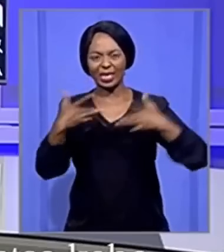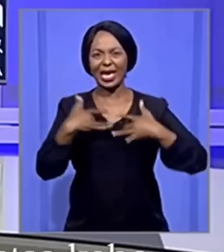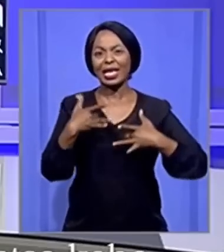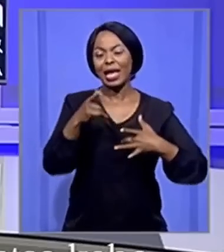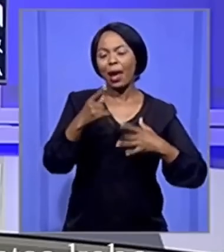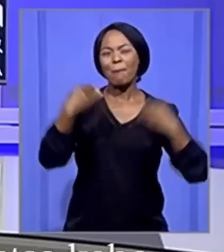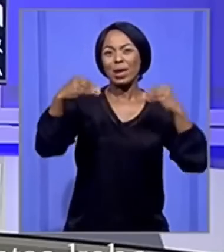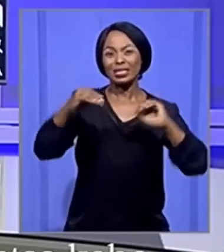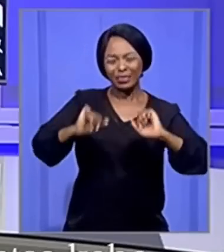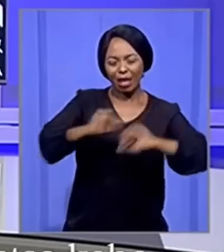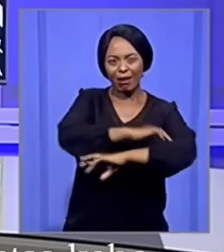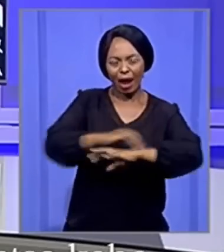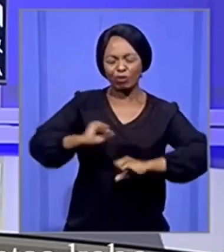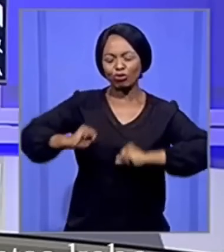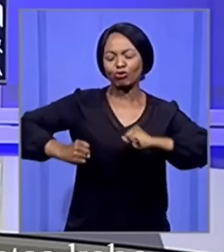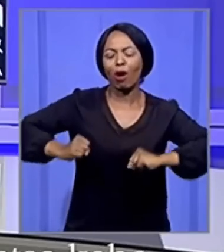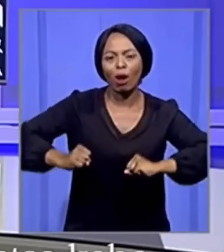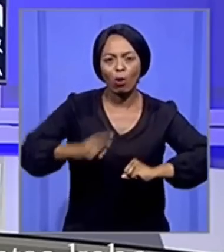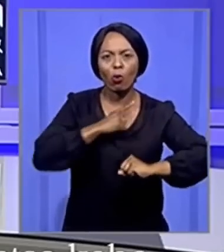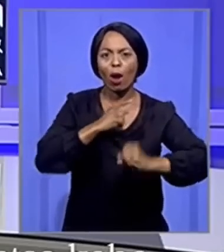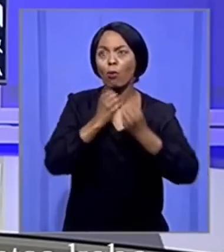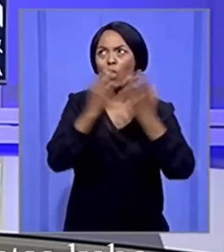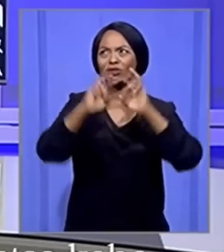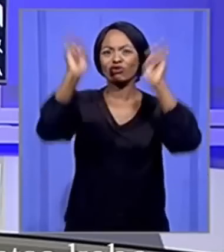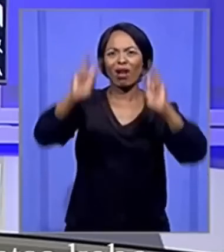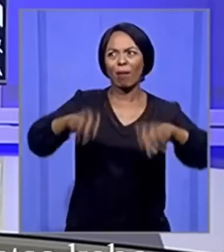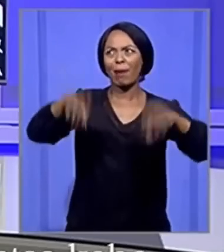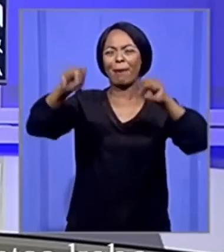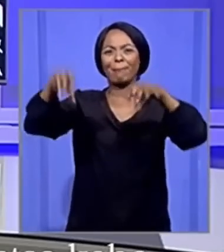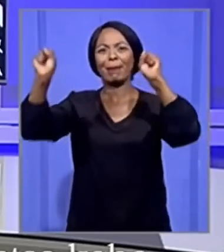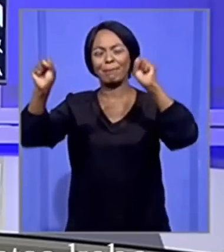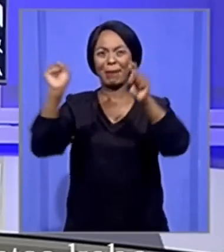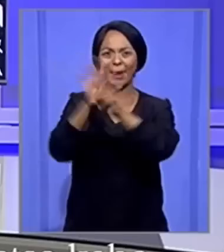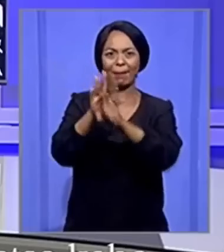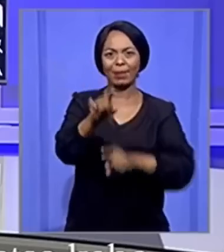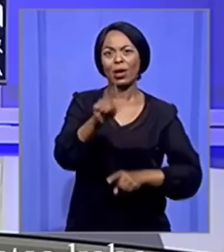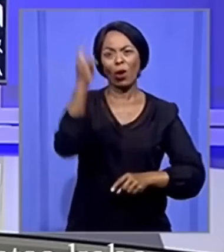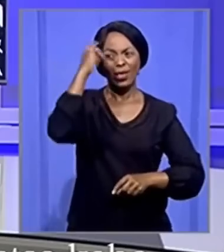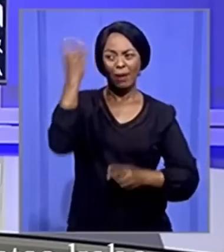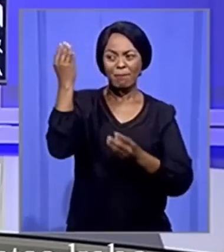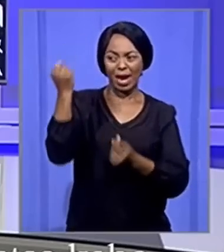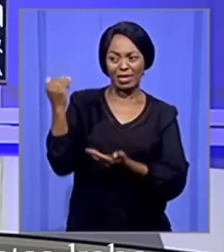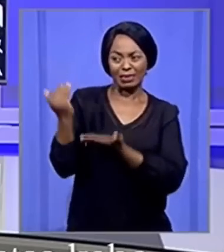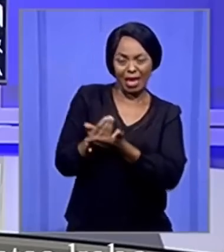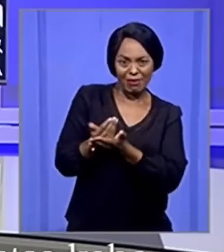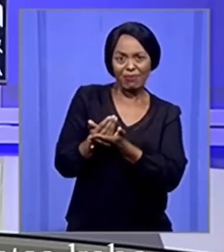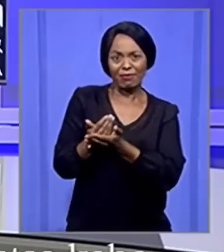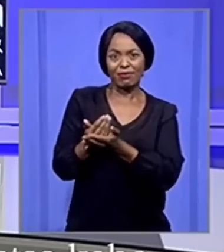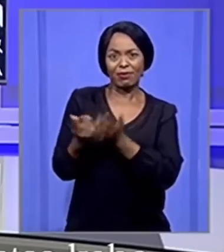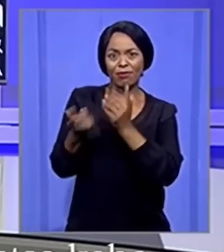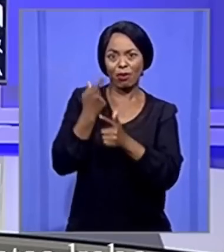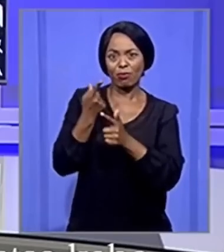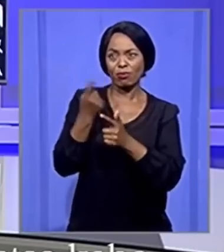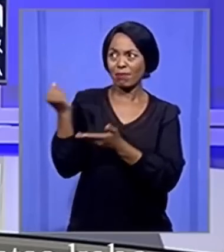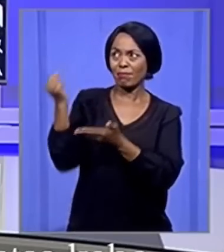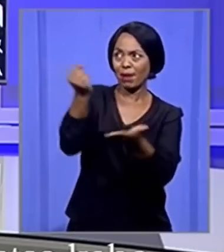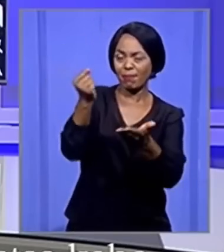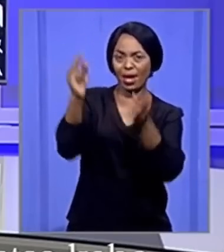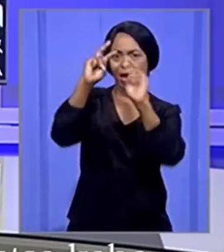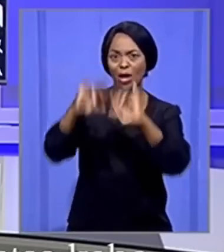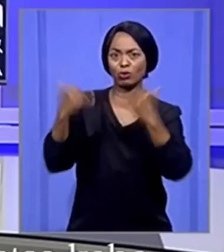bokete ka ntlha ya kgaogo ya motlakase e tsweletseng o akanya gore madi a tona a rileng a tlile go thusa Eskom a lekane go ka